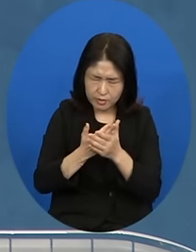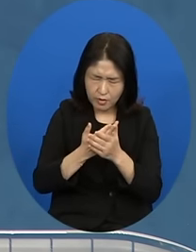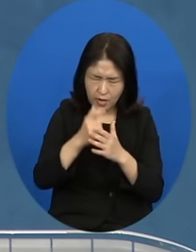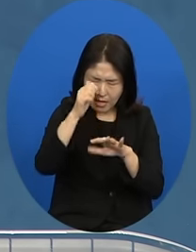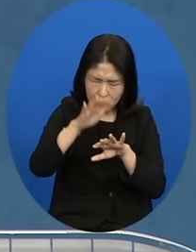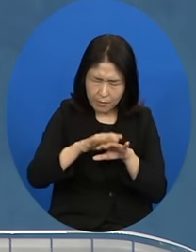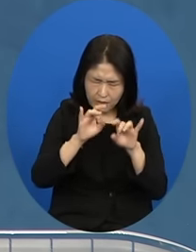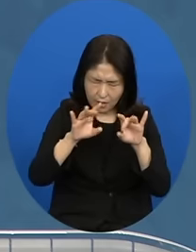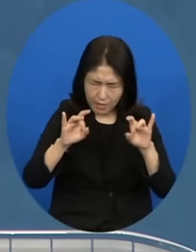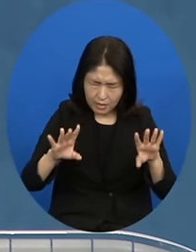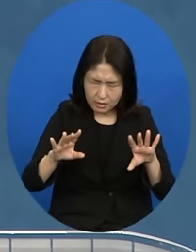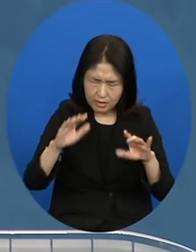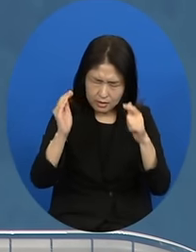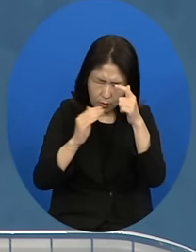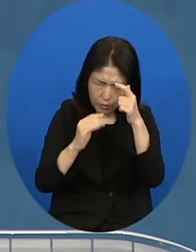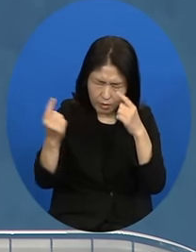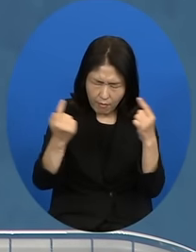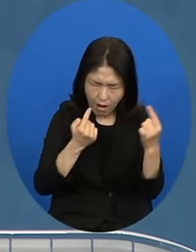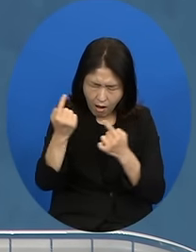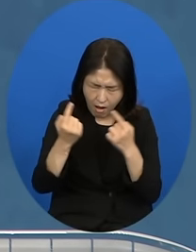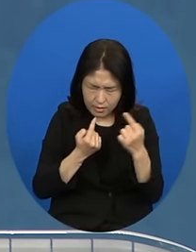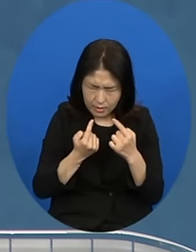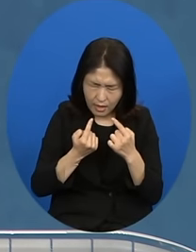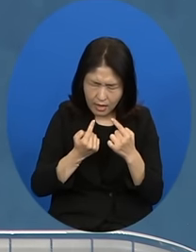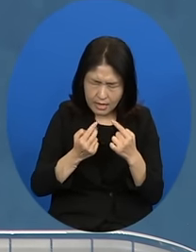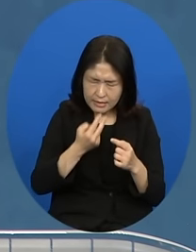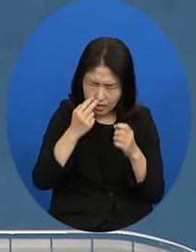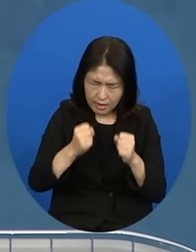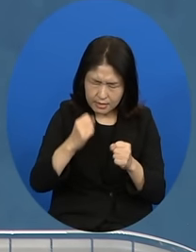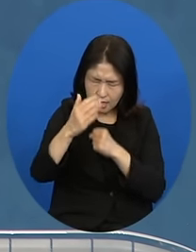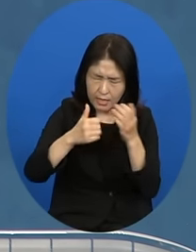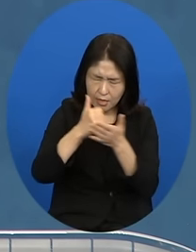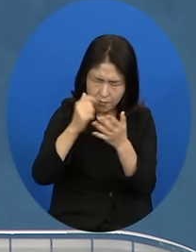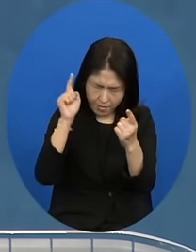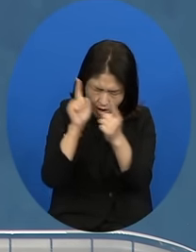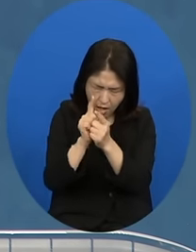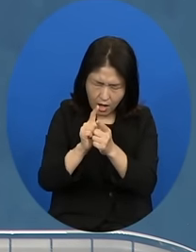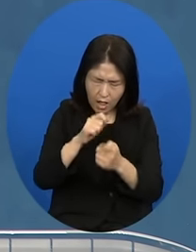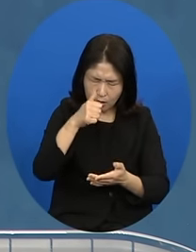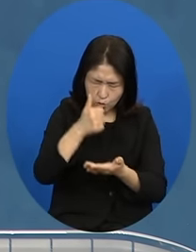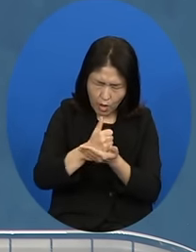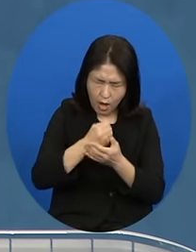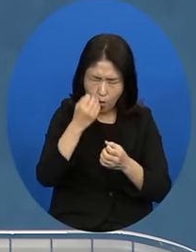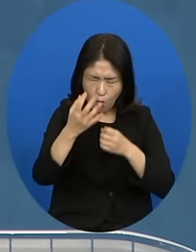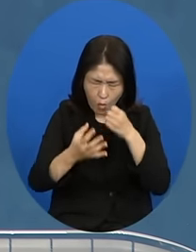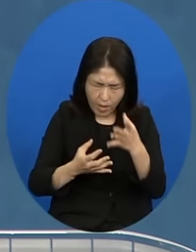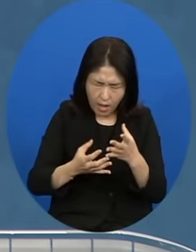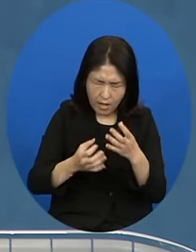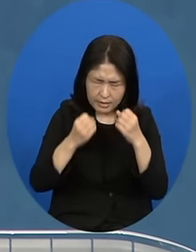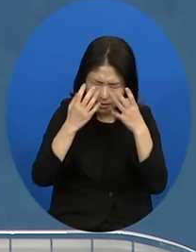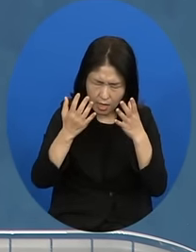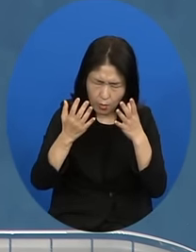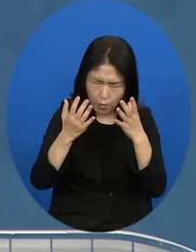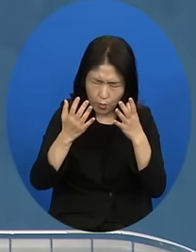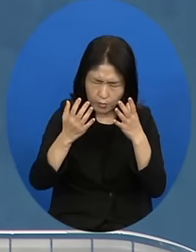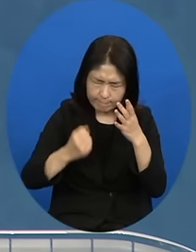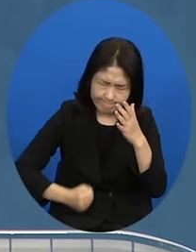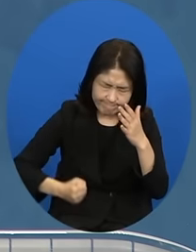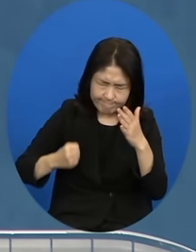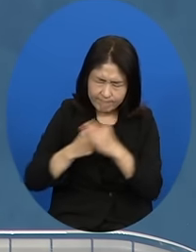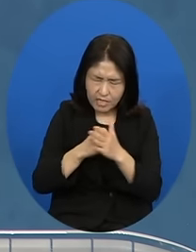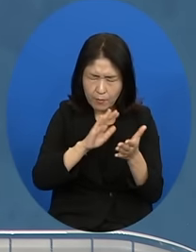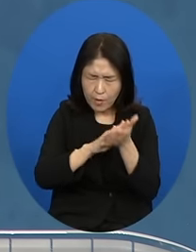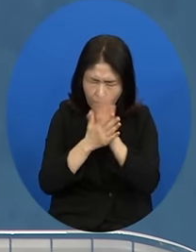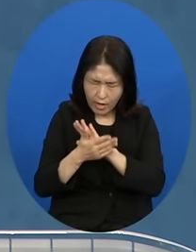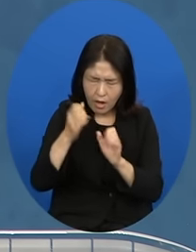때마다 성도들이 예배하러 나오면 살아계신 하나님을 만나고 죄를 고백하며 새로운 길을 걸어나가는 변화가